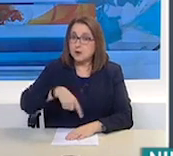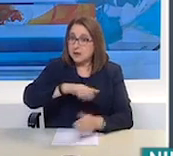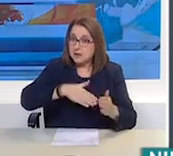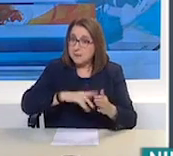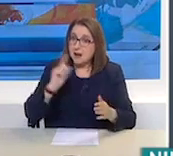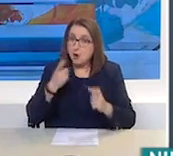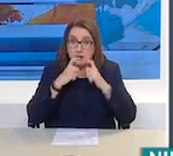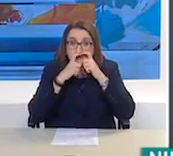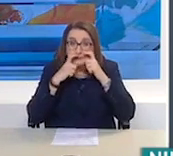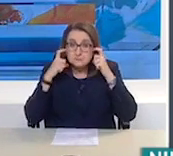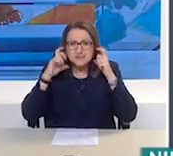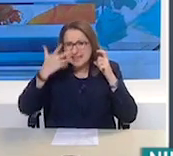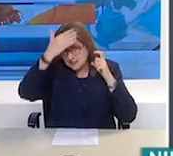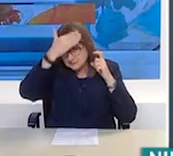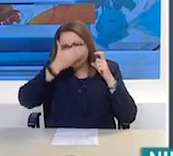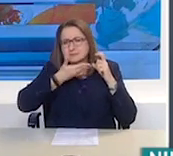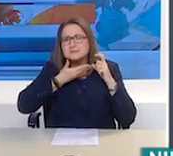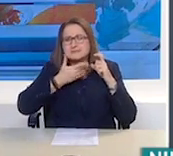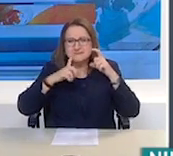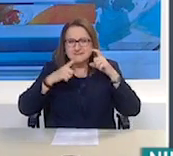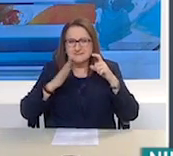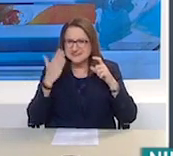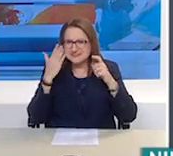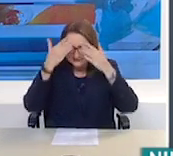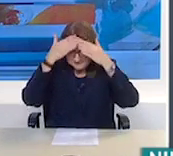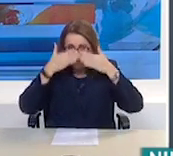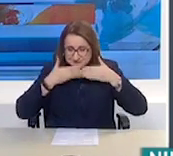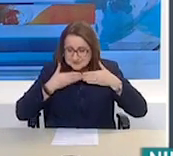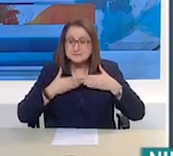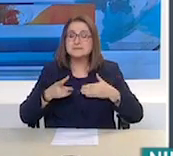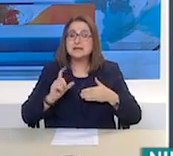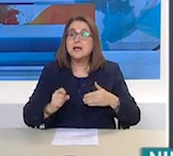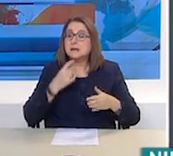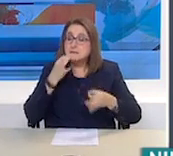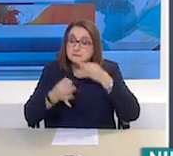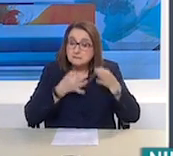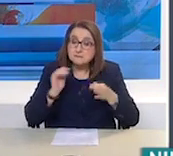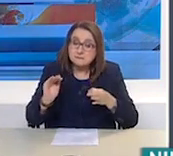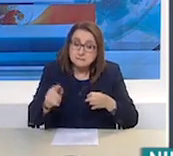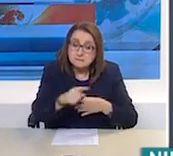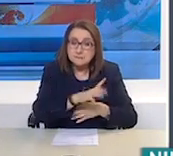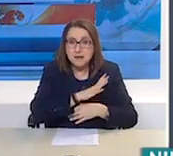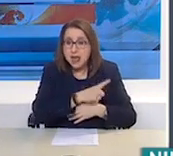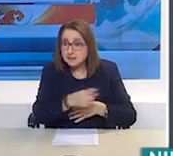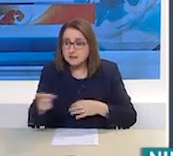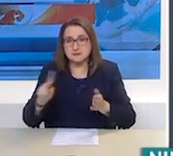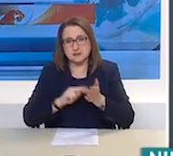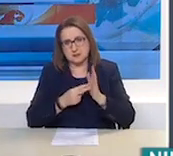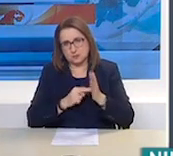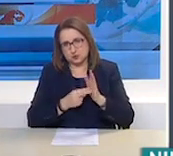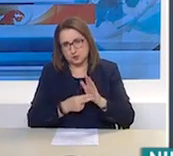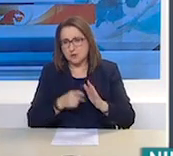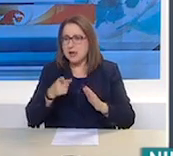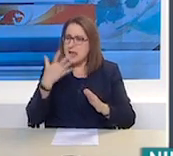προσώπου, ενώ υφίσταται σύσταση για τους πελάτες. Στο δελτίο τύπου του Υπουργείου Ανάπτυξης και Επενδύσεων αναφέρονται όλοι οι κωδικοί